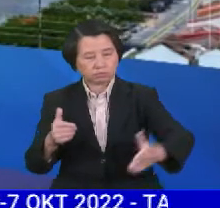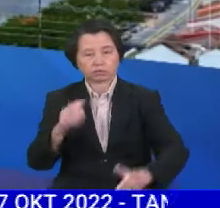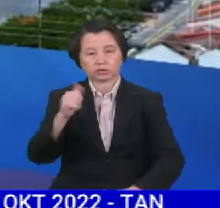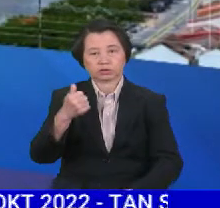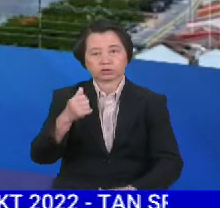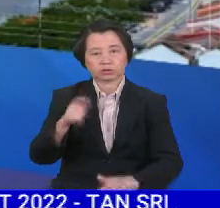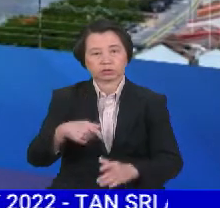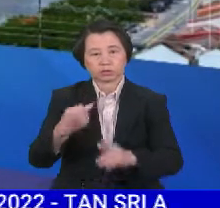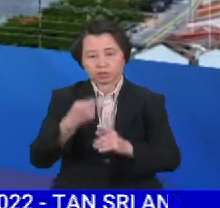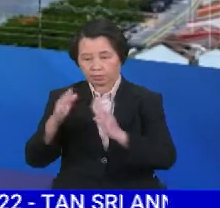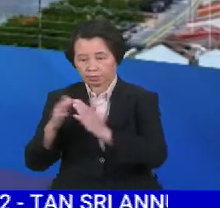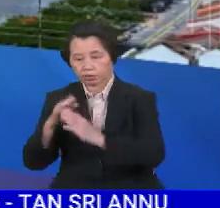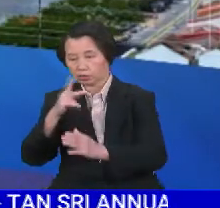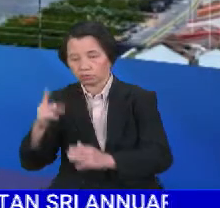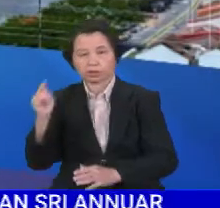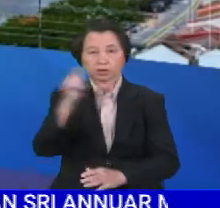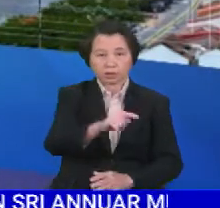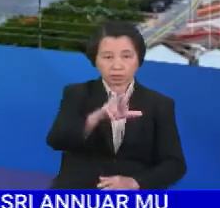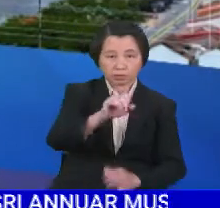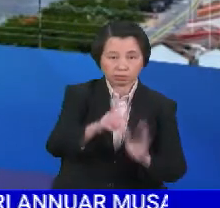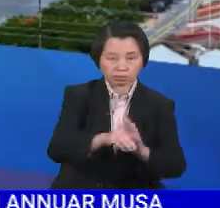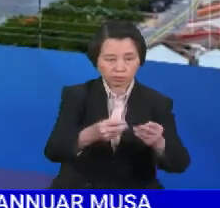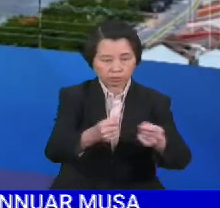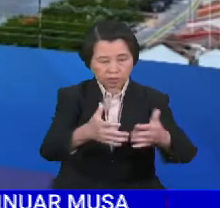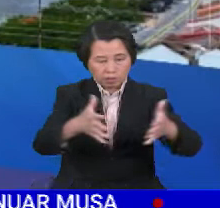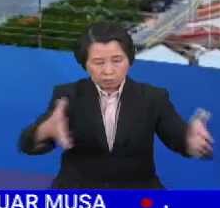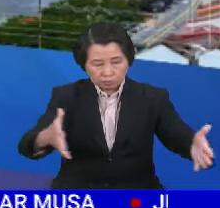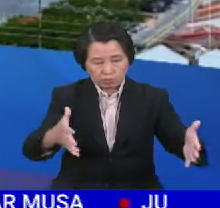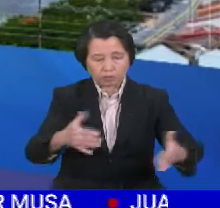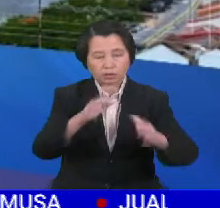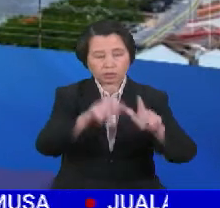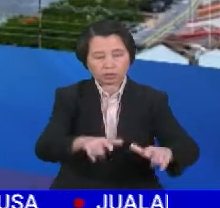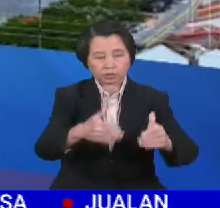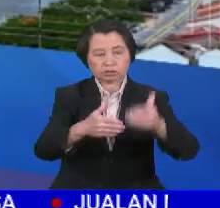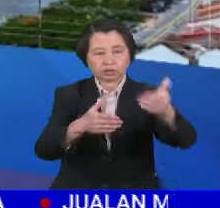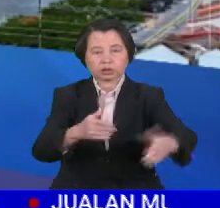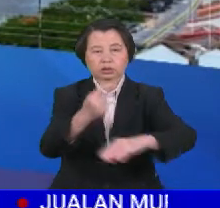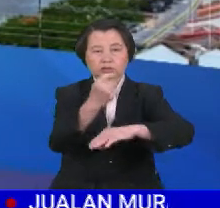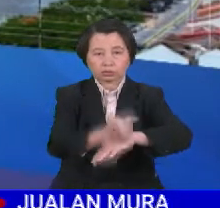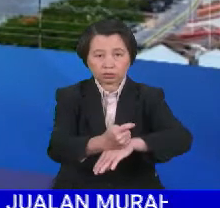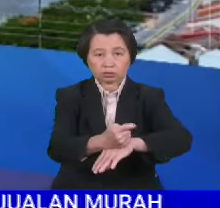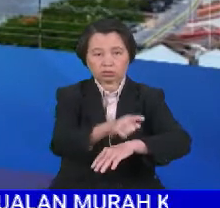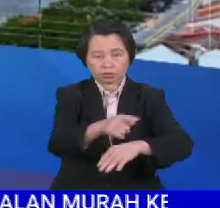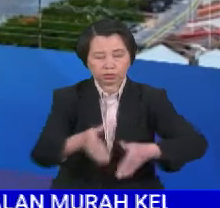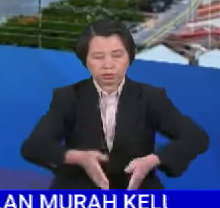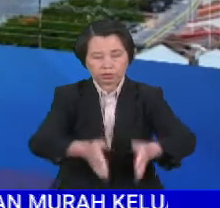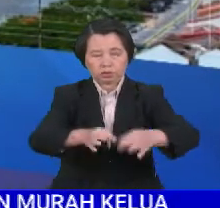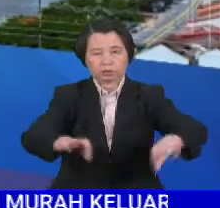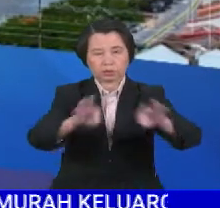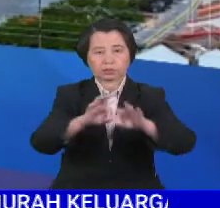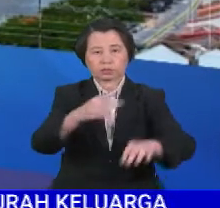darat dari bandara kucing Taman seluas tiga hektar itu terletak bersebelahan dengan toko uang dijalan utama